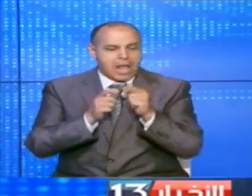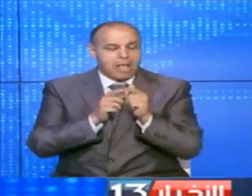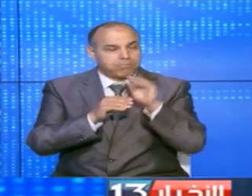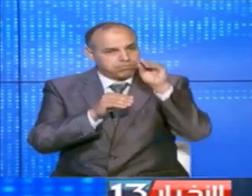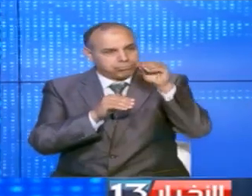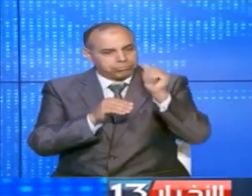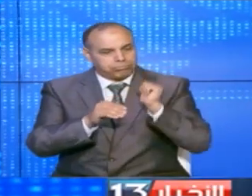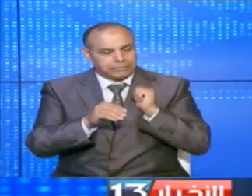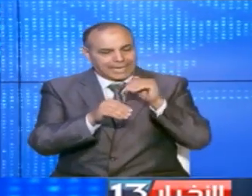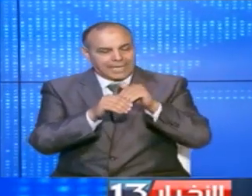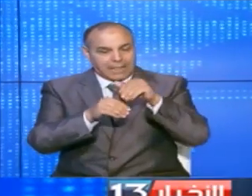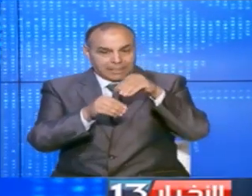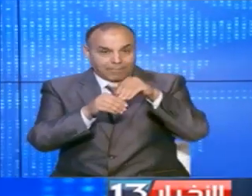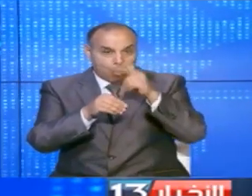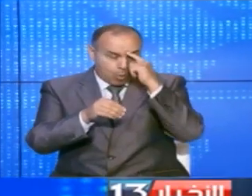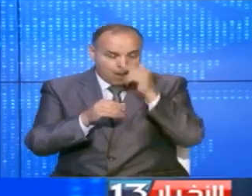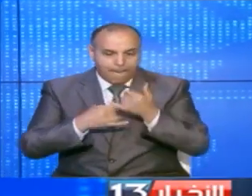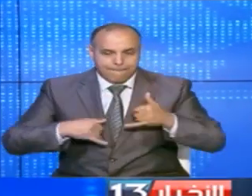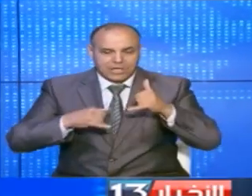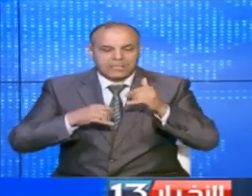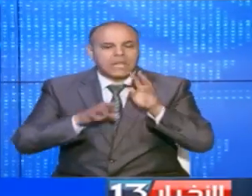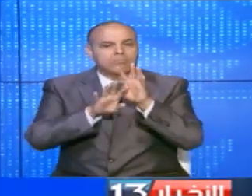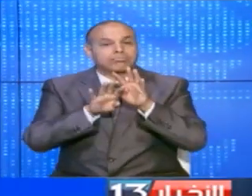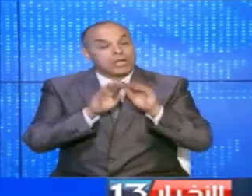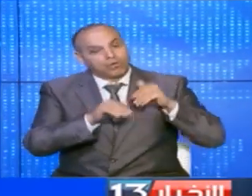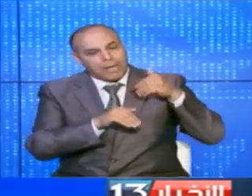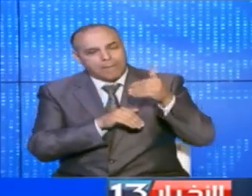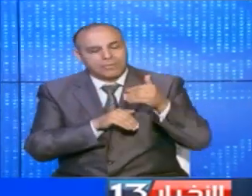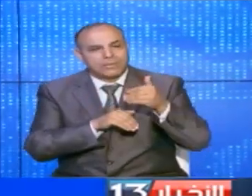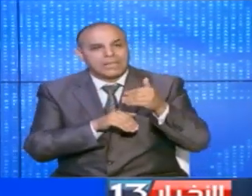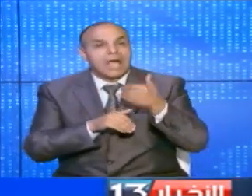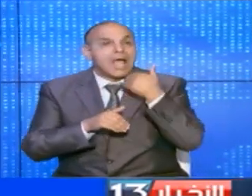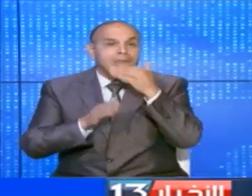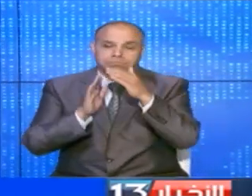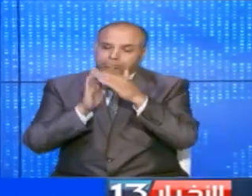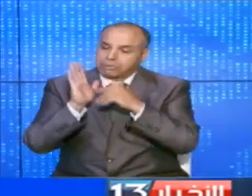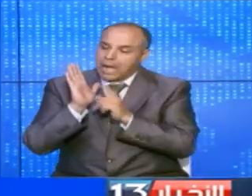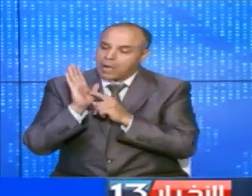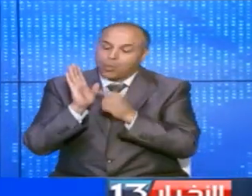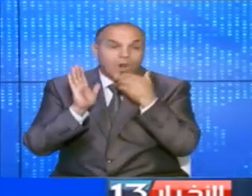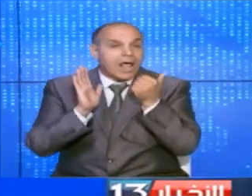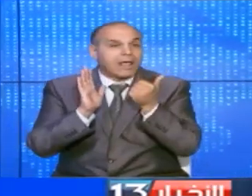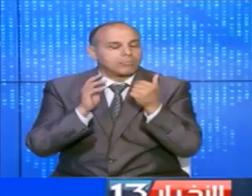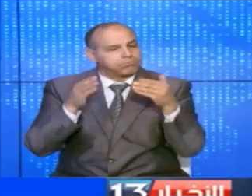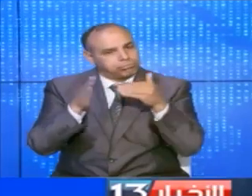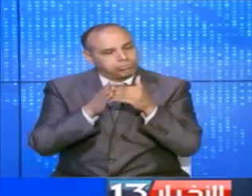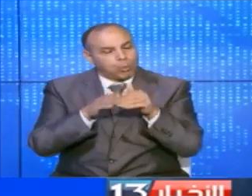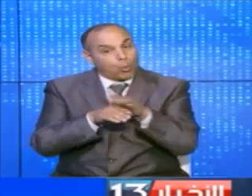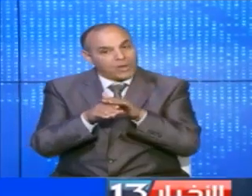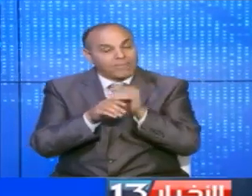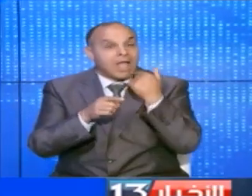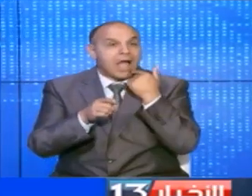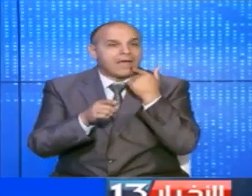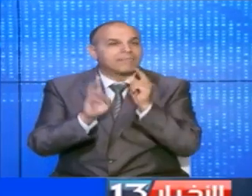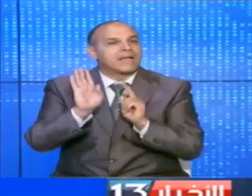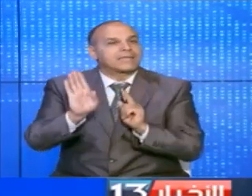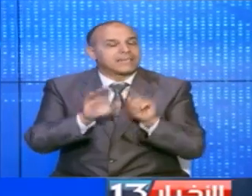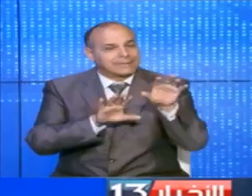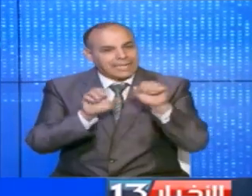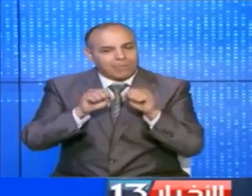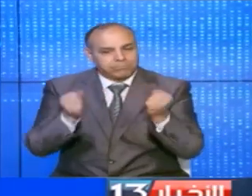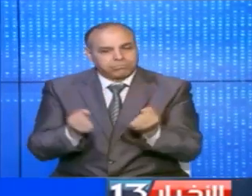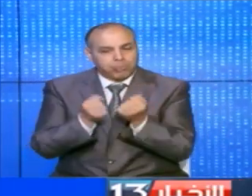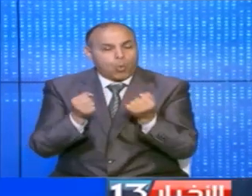للانتخابات ومجلس النواب الشعب القادم الى وضع اطار القانوني حاسم وشامل بخصوص الدعايه